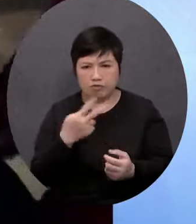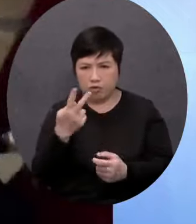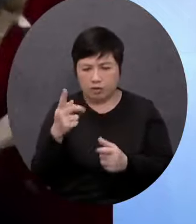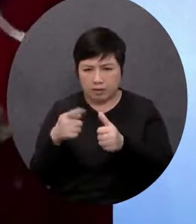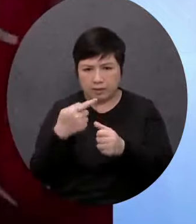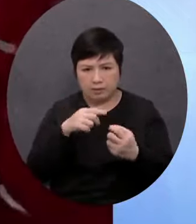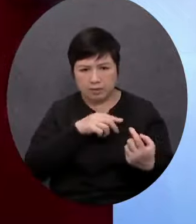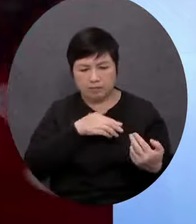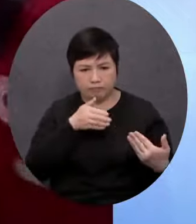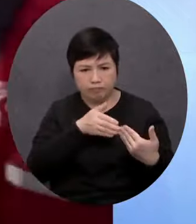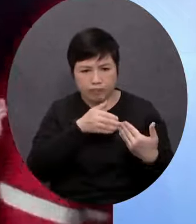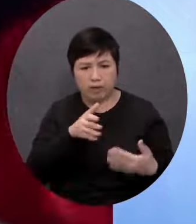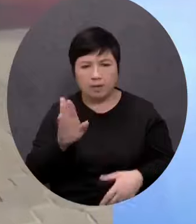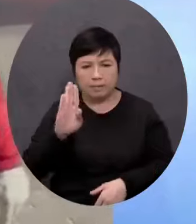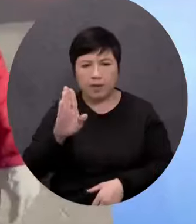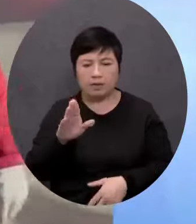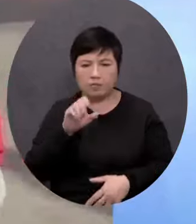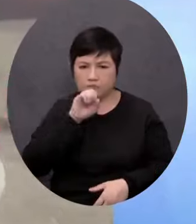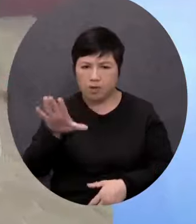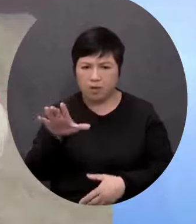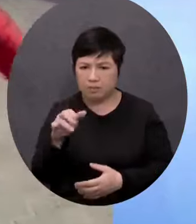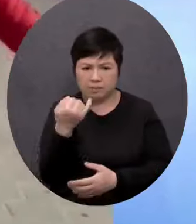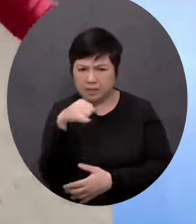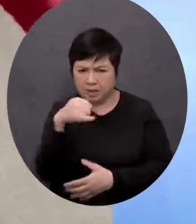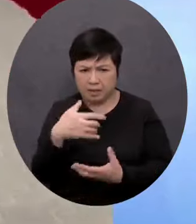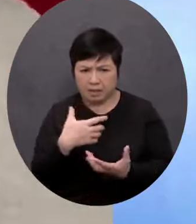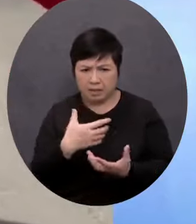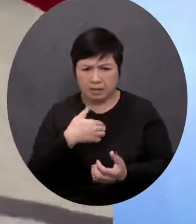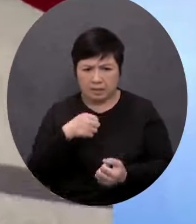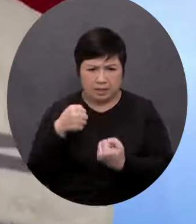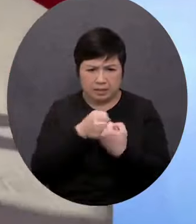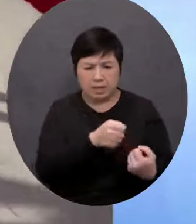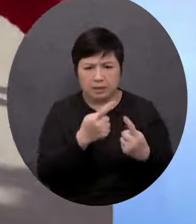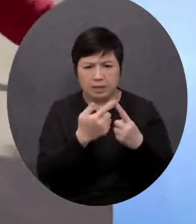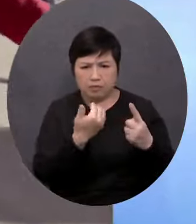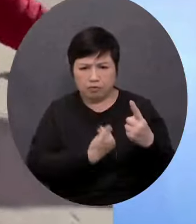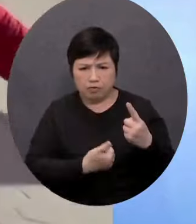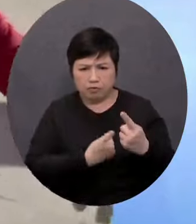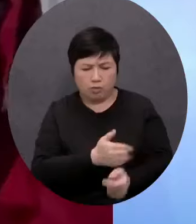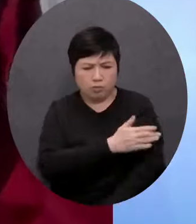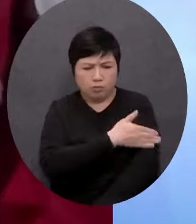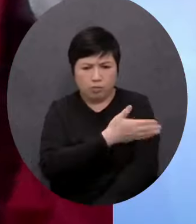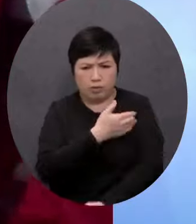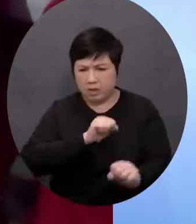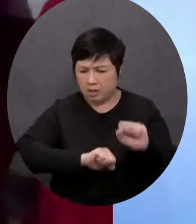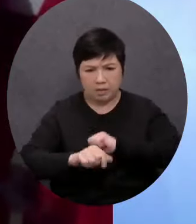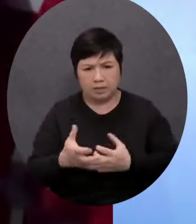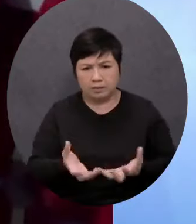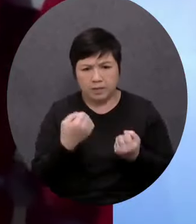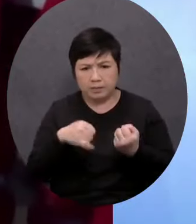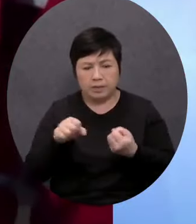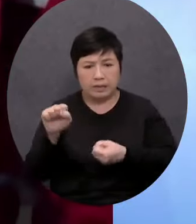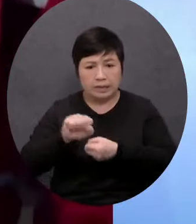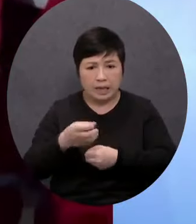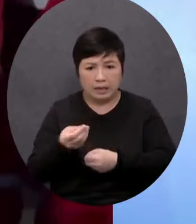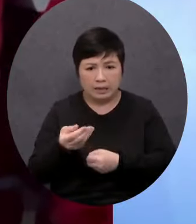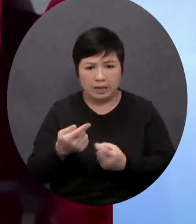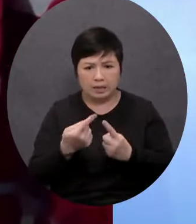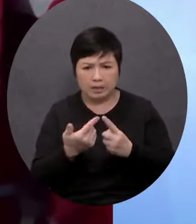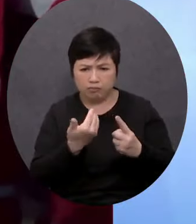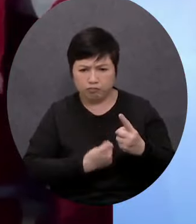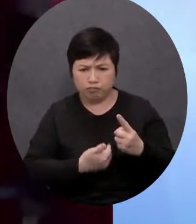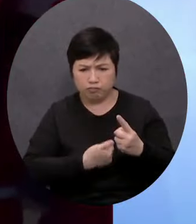拜登在对话中强调不可接受袭击人道主义工作者的行为，亦都不接受加沙整体人道